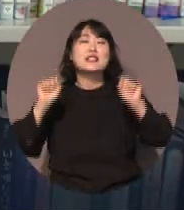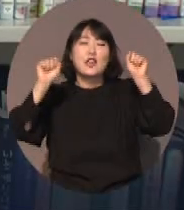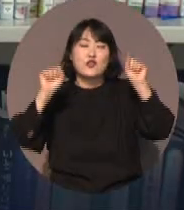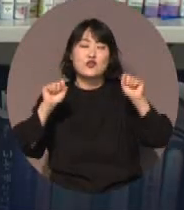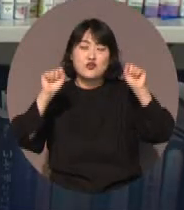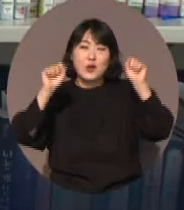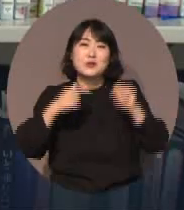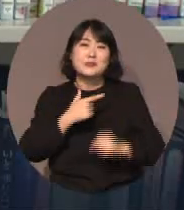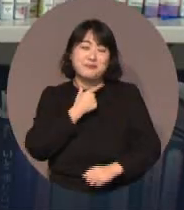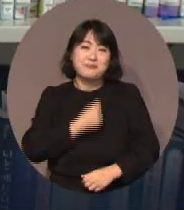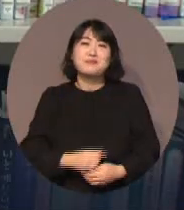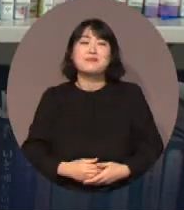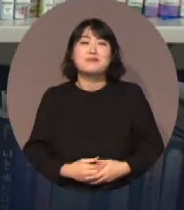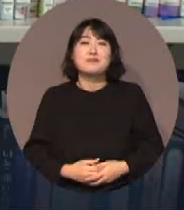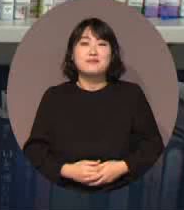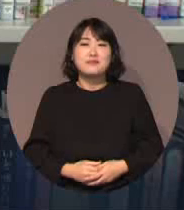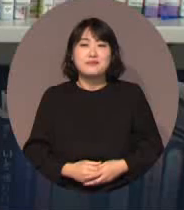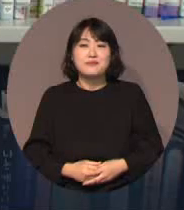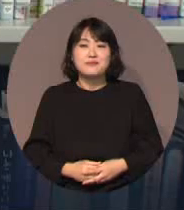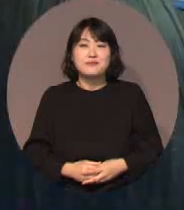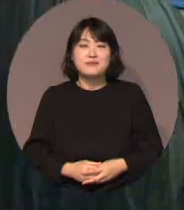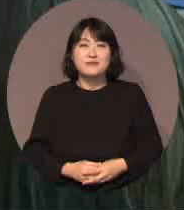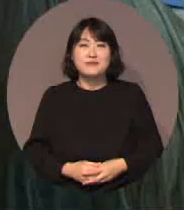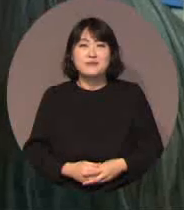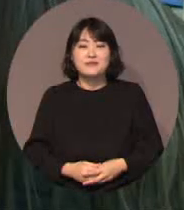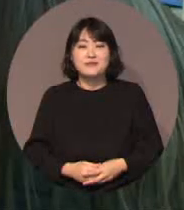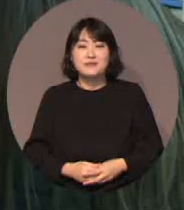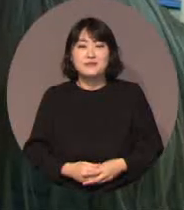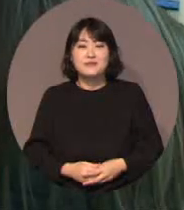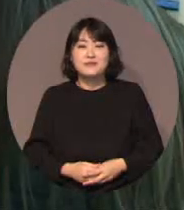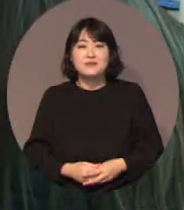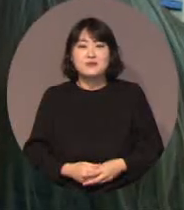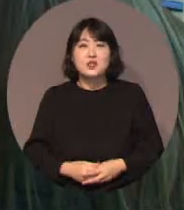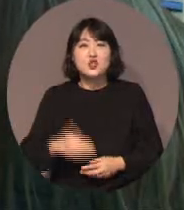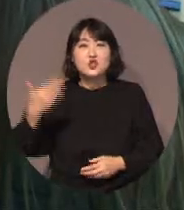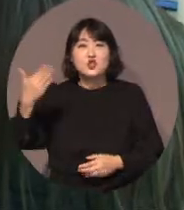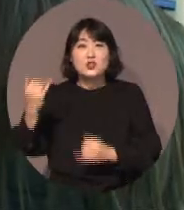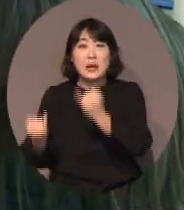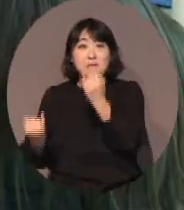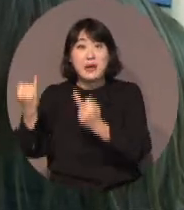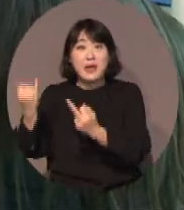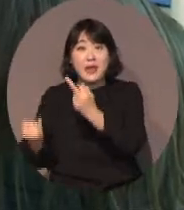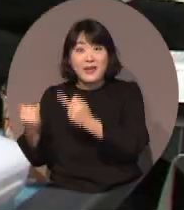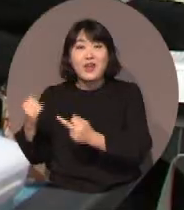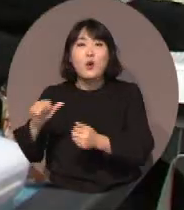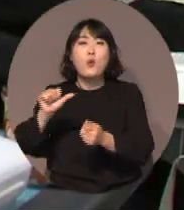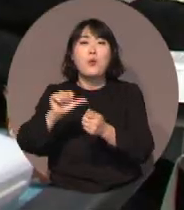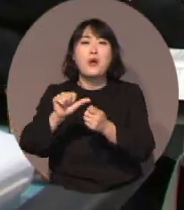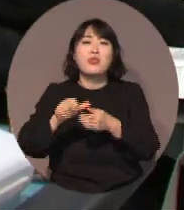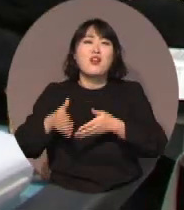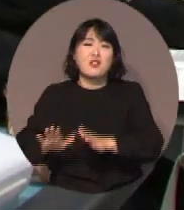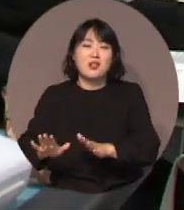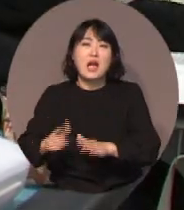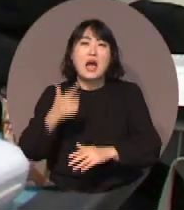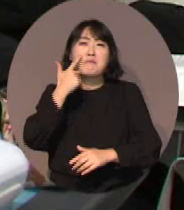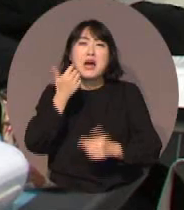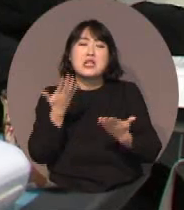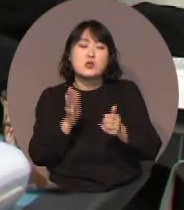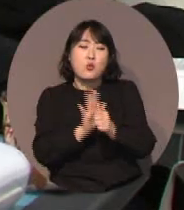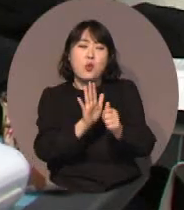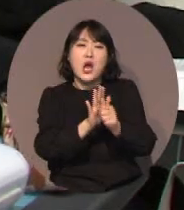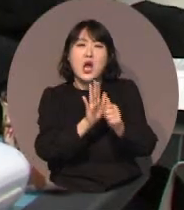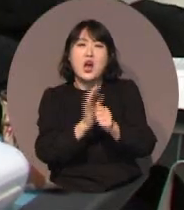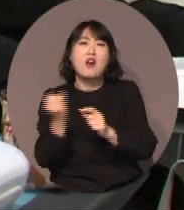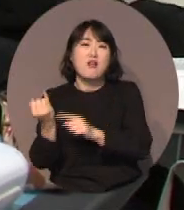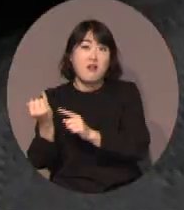생활체육을 생활하고 싶어요. 9남매 5째로 아버지 일을 돕느라 배움의 때를 놓친 박원숙